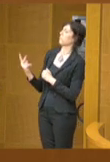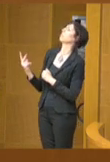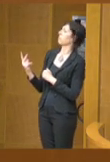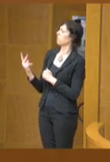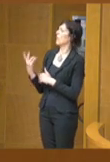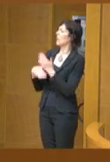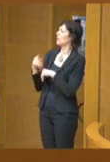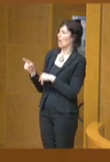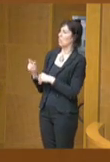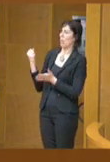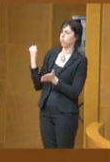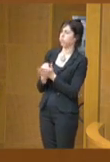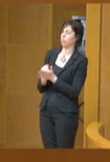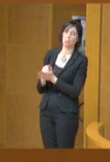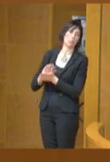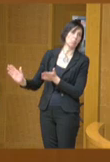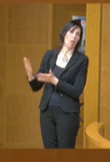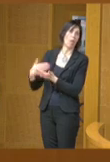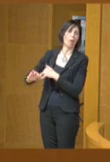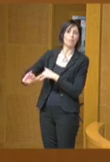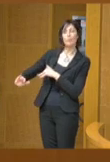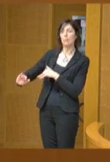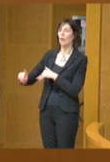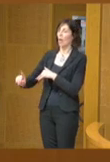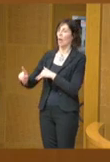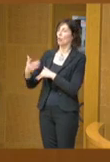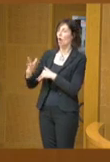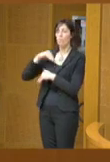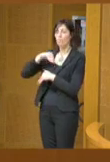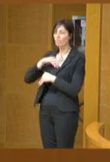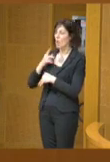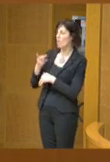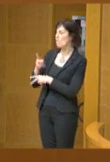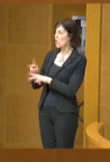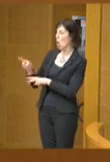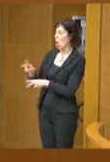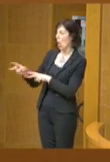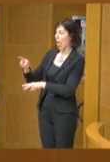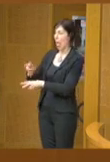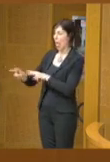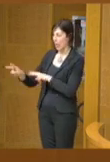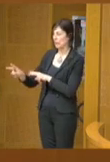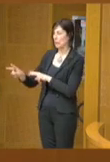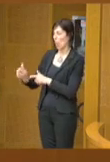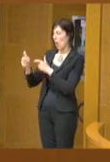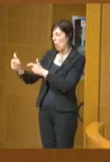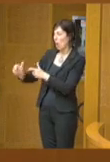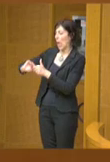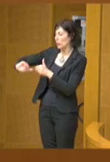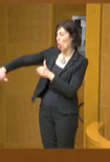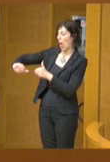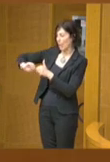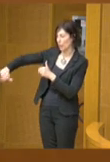pregiudizio sono quegli elementi catalizzatori delle violenze che aggravano l'esclusione sociale, l'isolamento delle